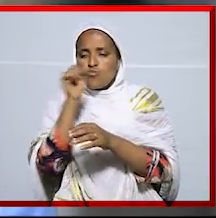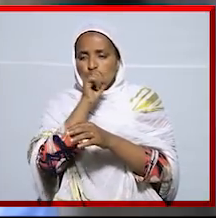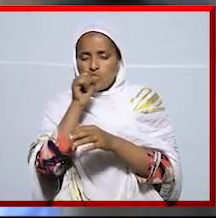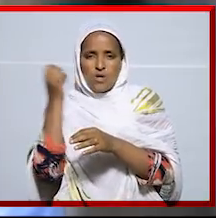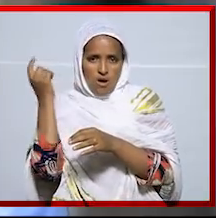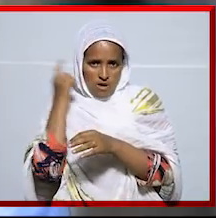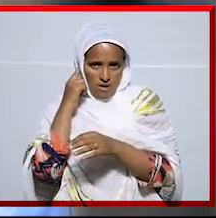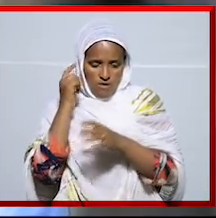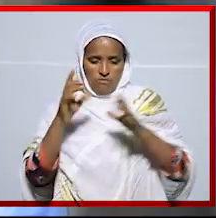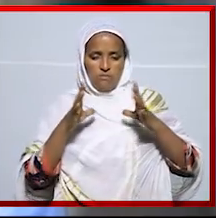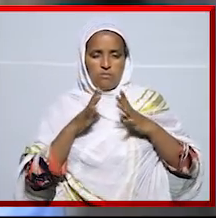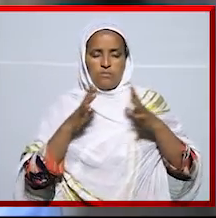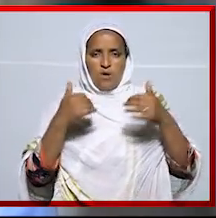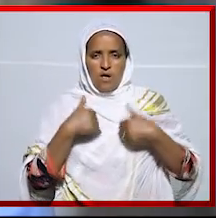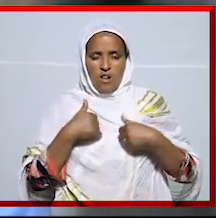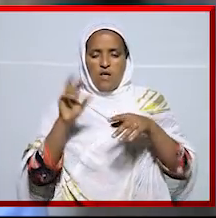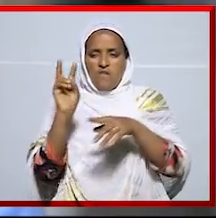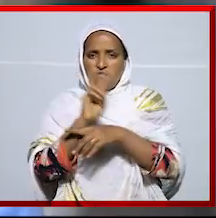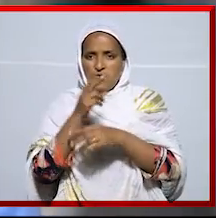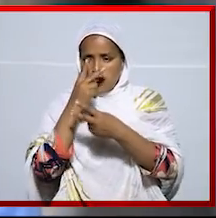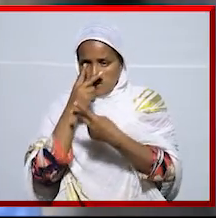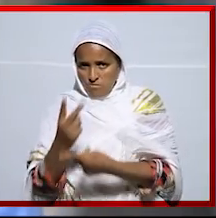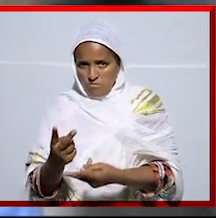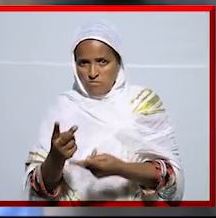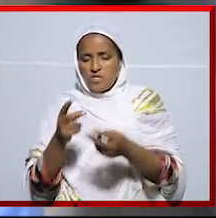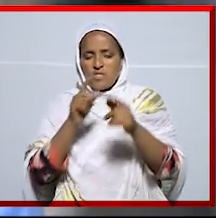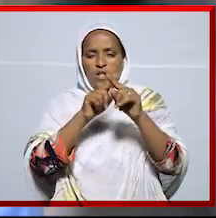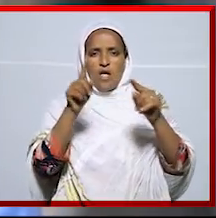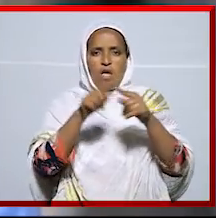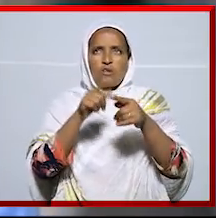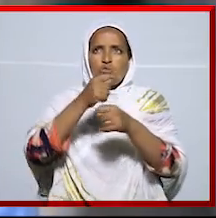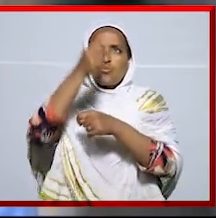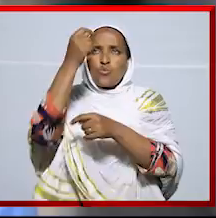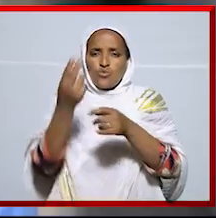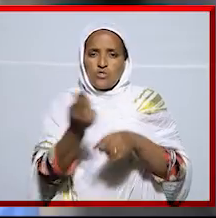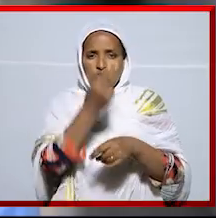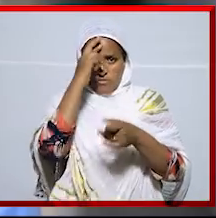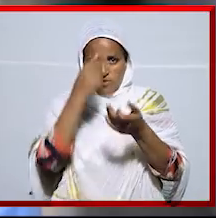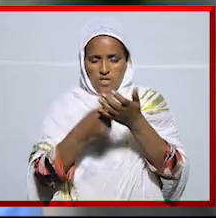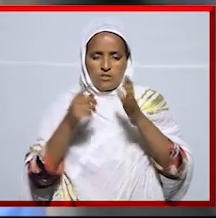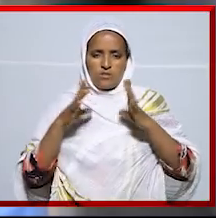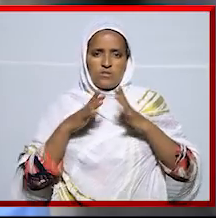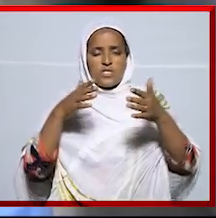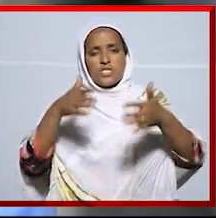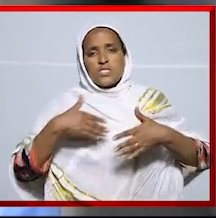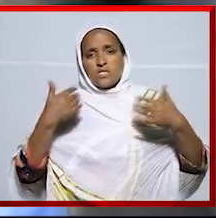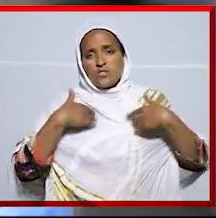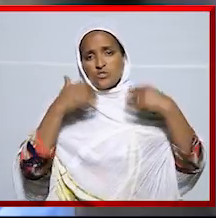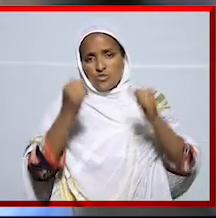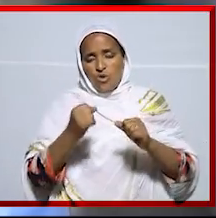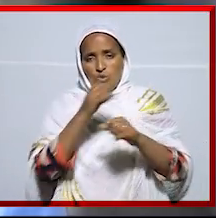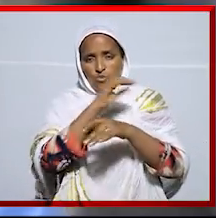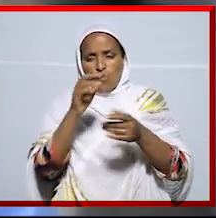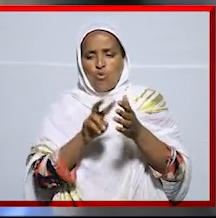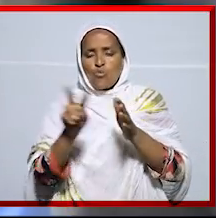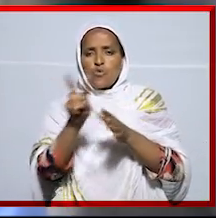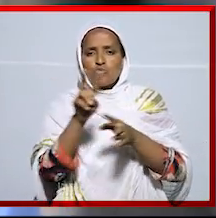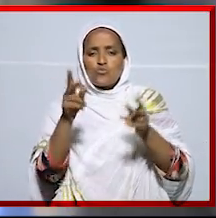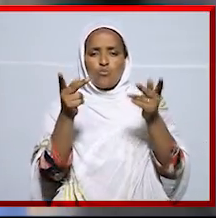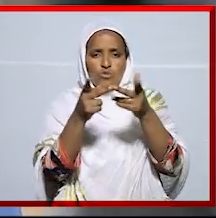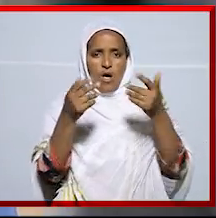ነኝ የምለው ደግሞ ሙዚቃዎችን በማዳመጥ እዝናናለሁ፣ ፊልሞችን በማየት የተለያዩ ቴክኖሎጂዎችን በመጠቀም ልዝናና ልደሰት እችላለሁ።